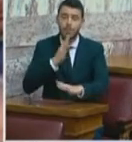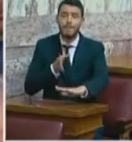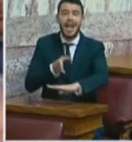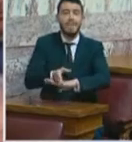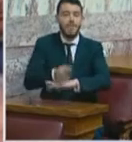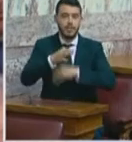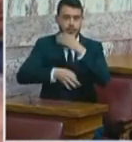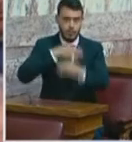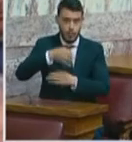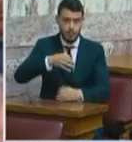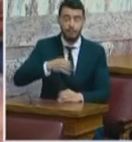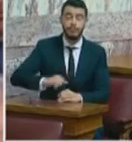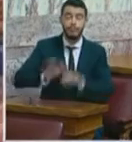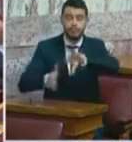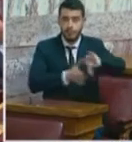Δεύτερον,